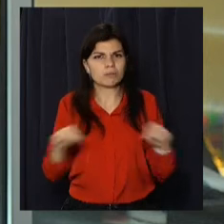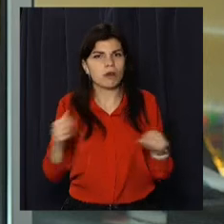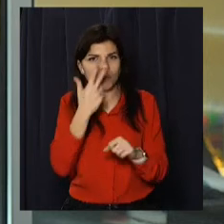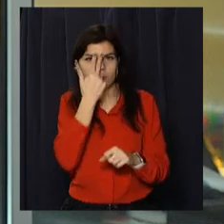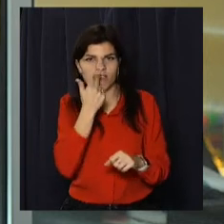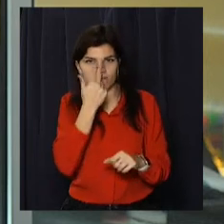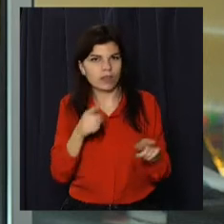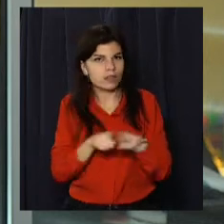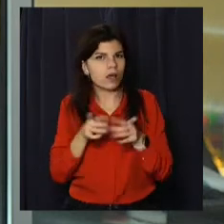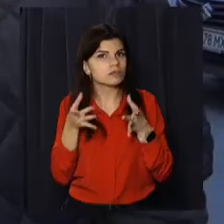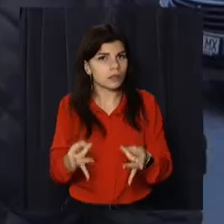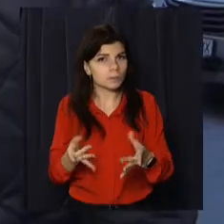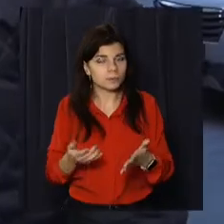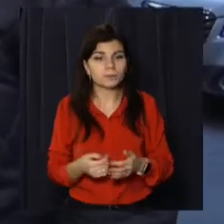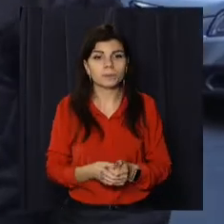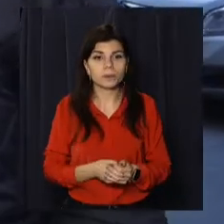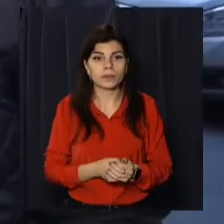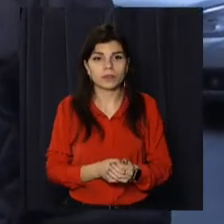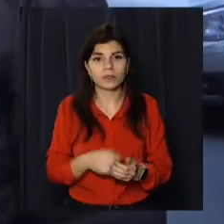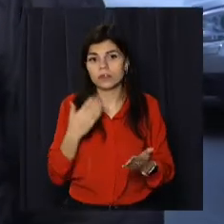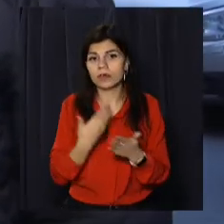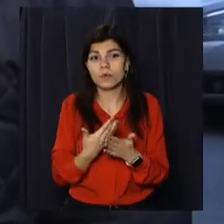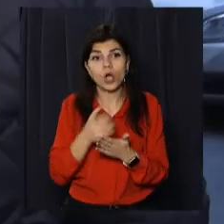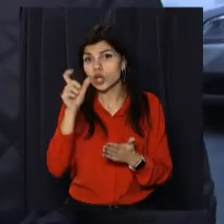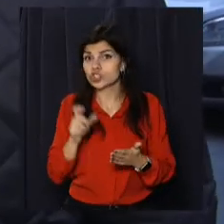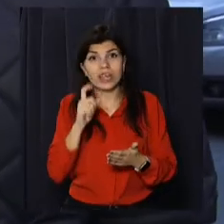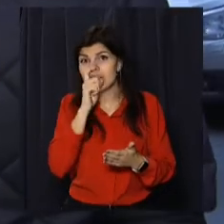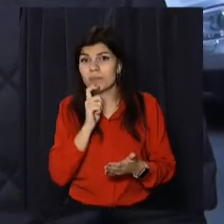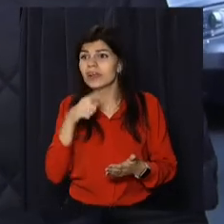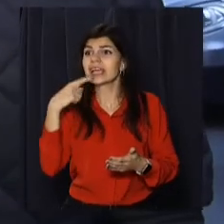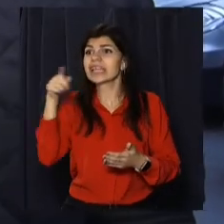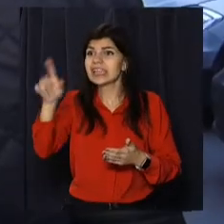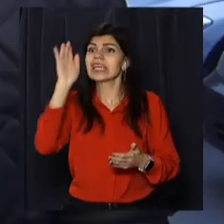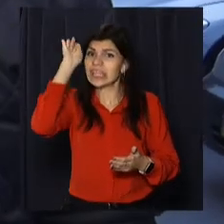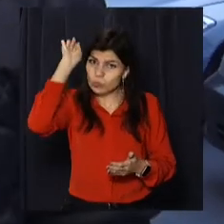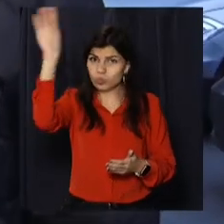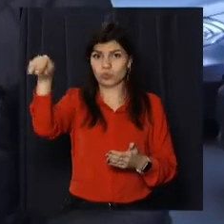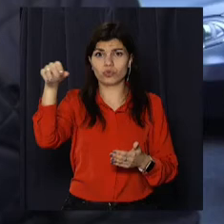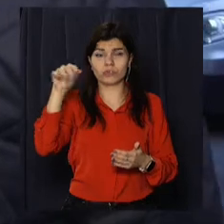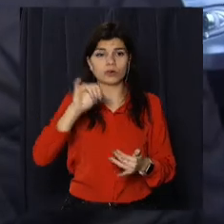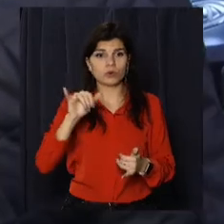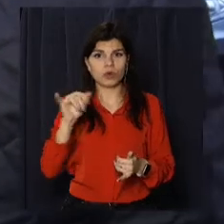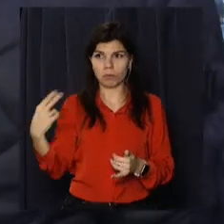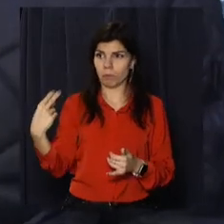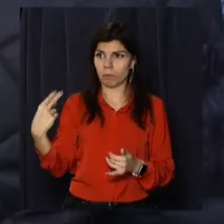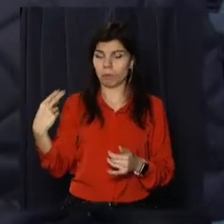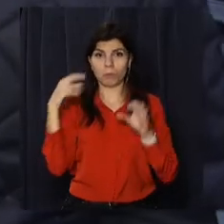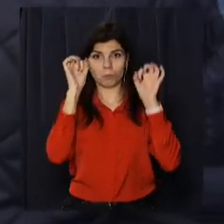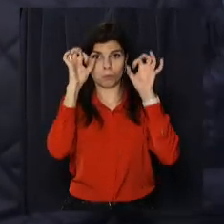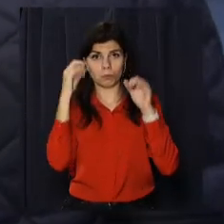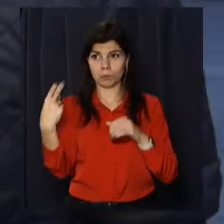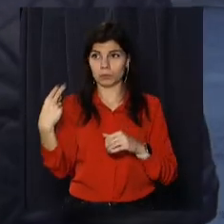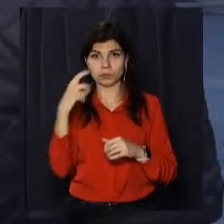звички. Человек не понимает, когда ему говоришь, пойди туда-то, он смотрит на тебя, да, с